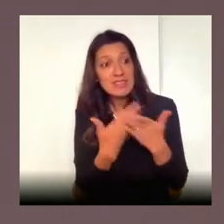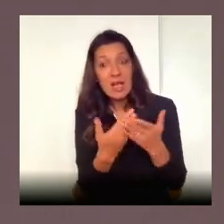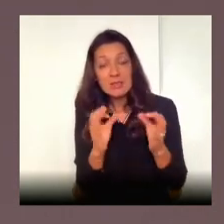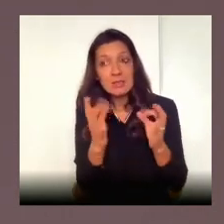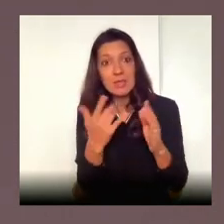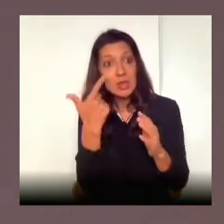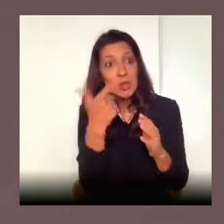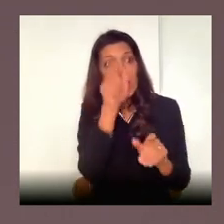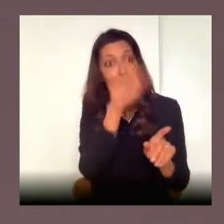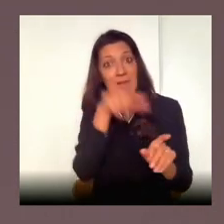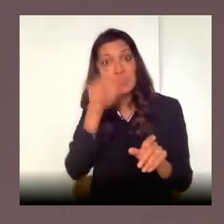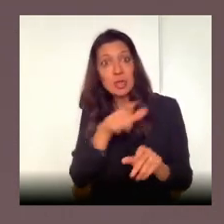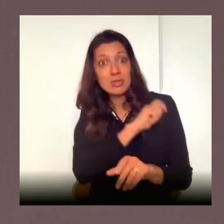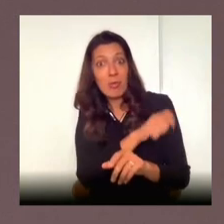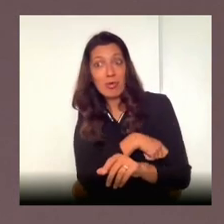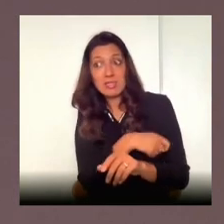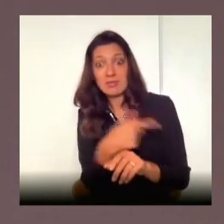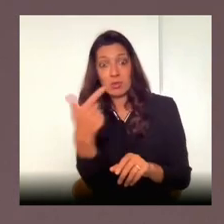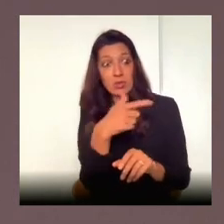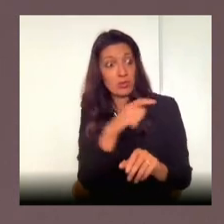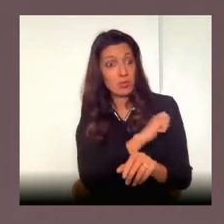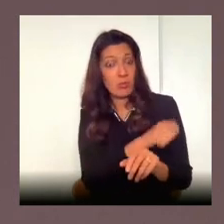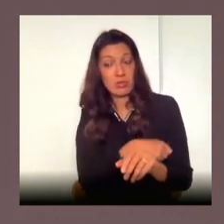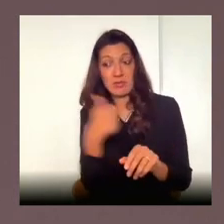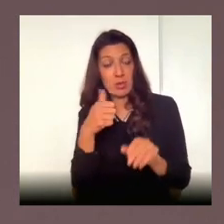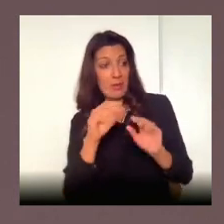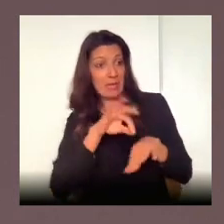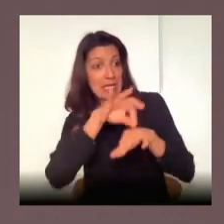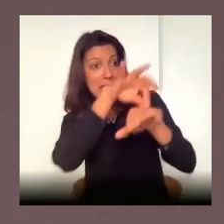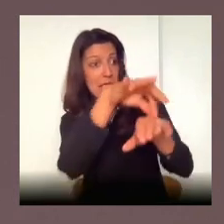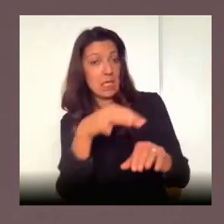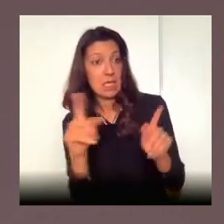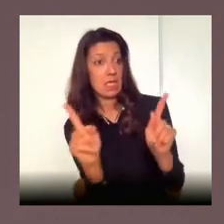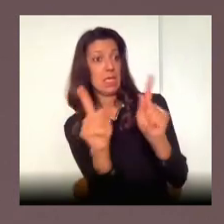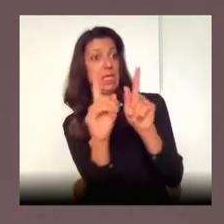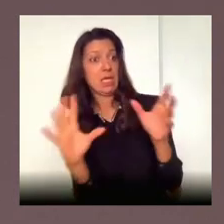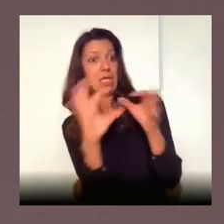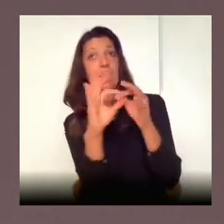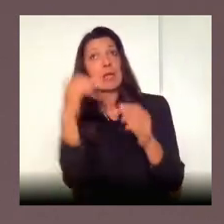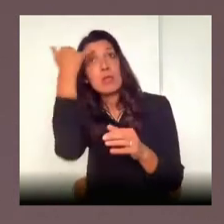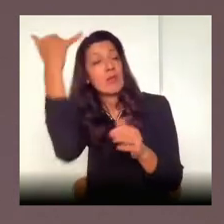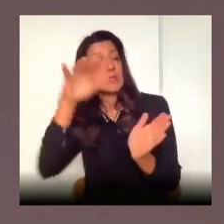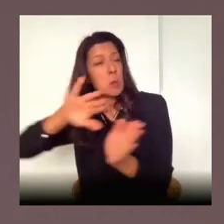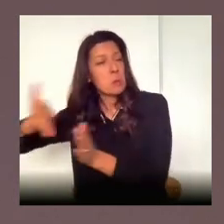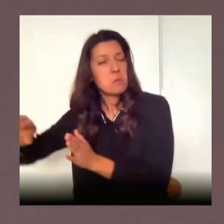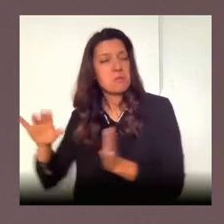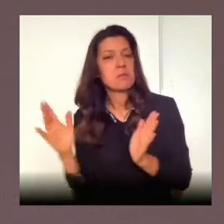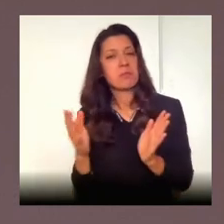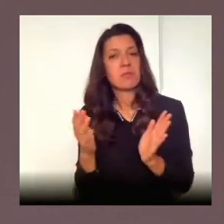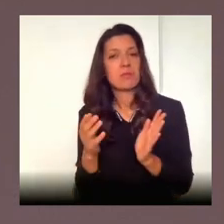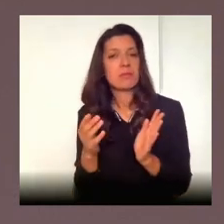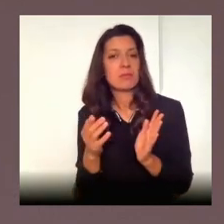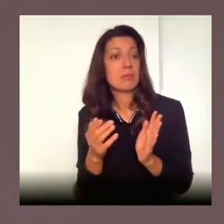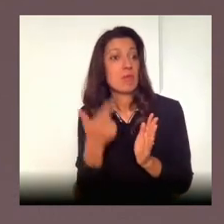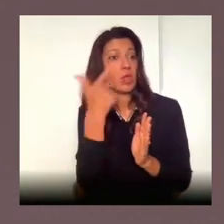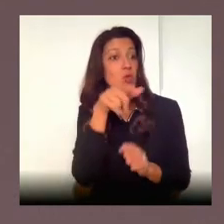aussi, puisqu'il le guide pendant sa course. Donc, je ne suis pas sûr qu'il faille mêler l'innovation avec ça. Moi, je trouve que l'association de